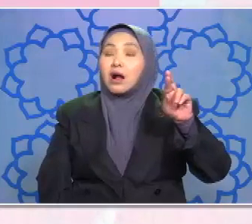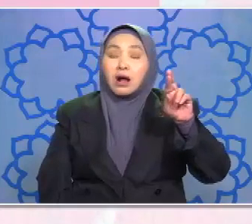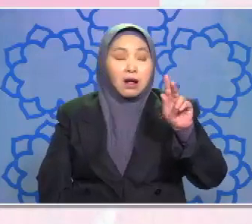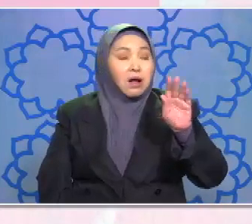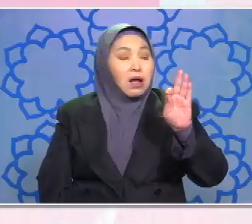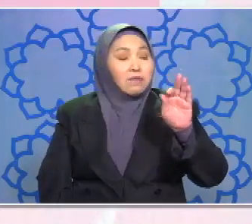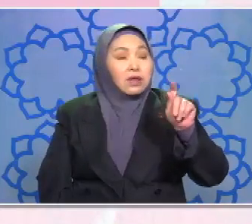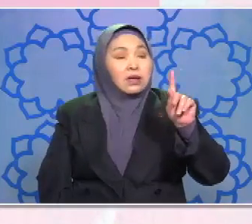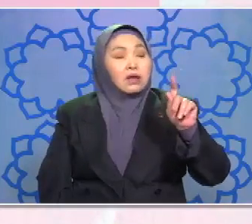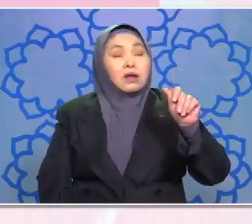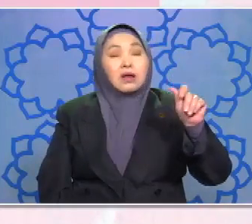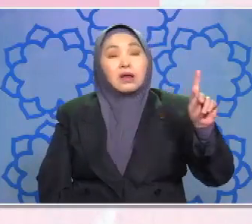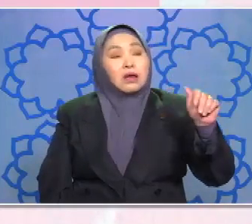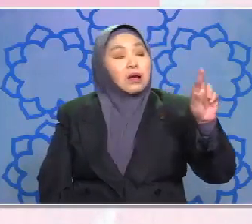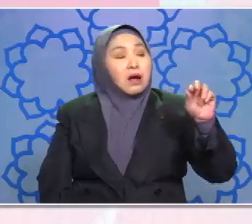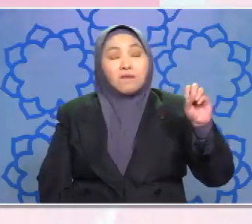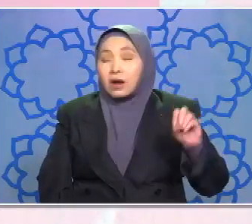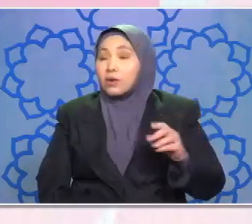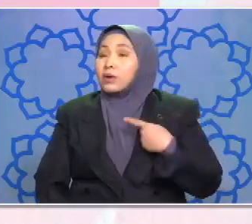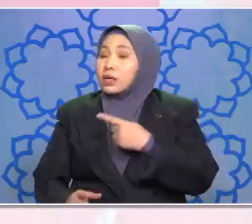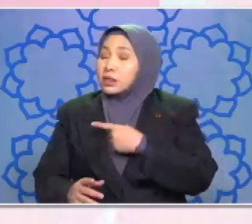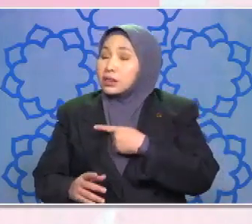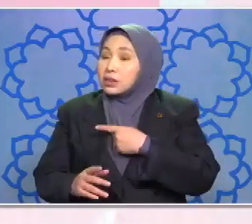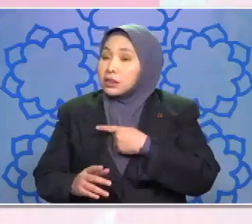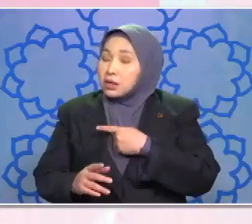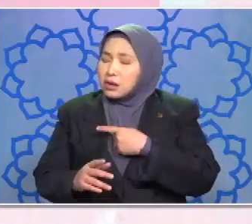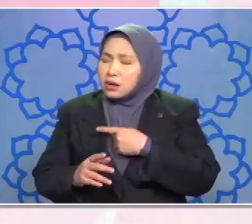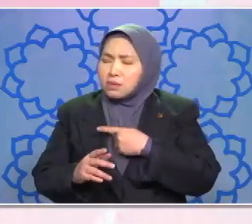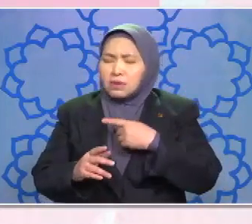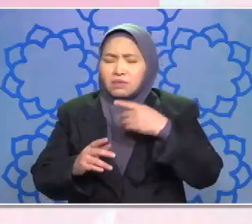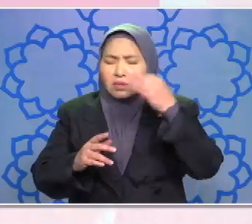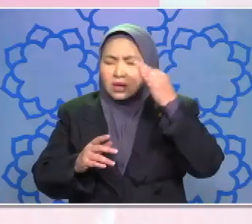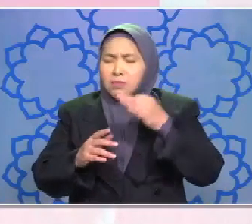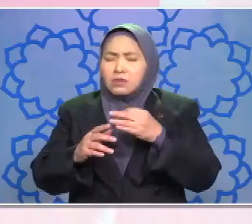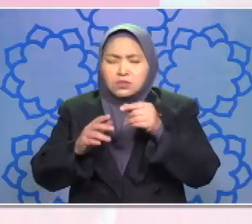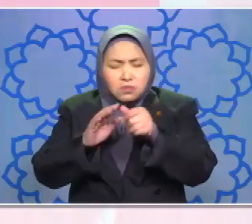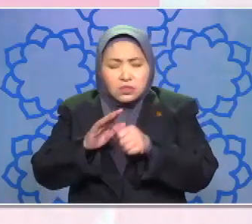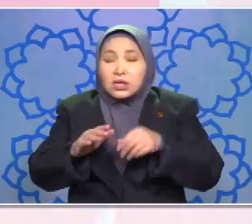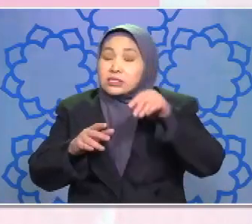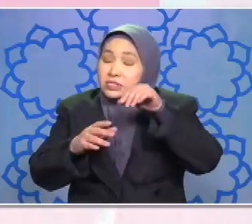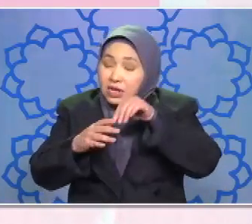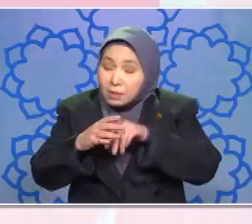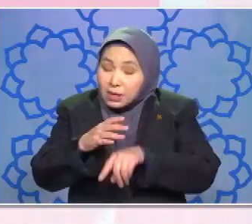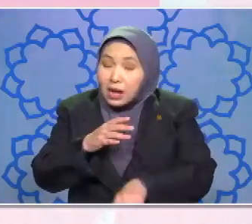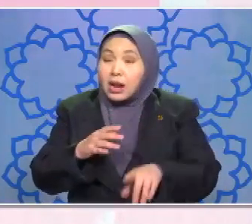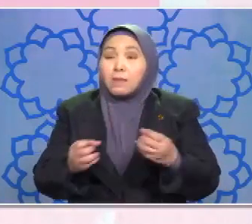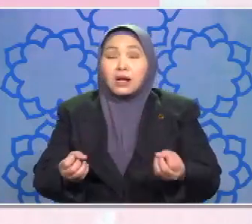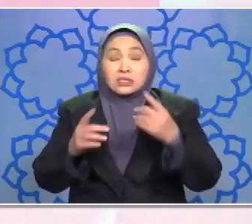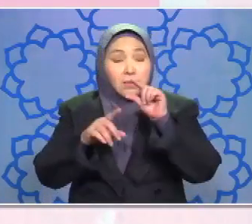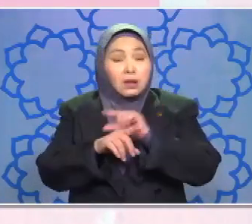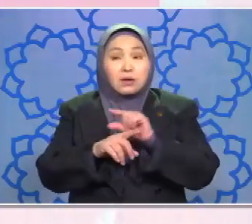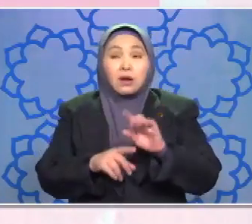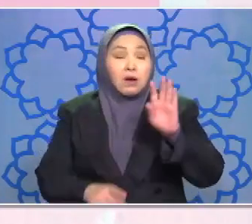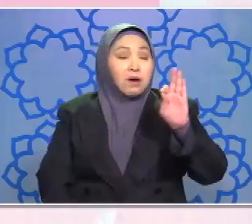ayat yang ke-44, maksudnya kita menekuni secara mendalam. 18 kali disebut di dalam Al-Quran, banyak menggunakan